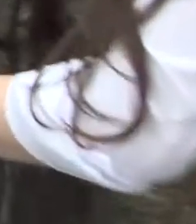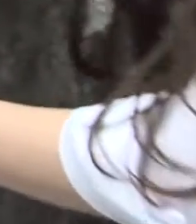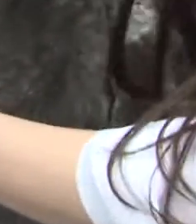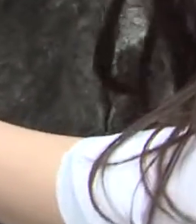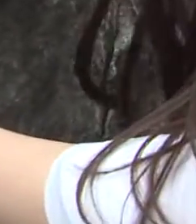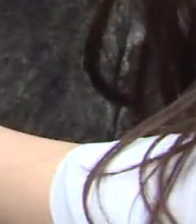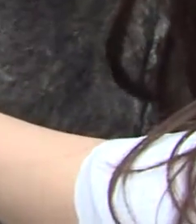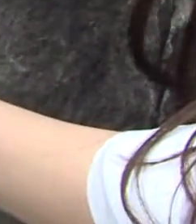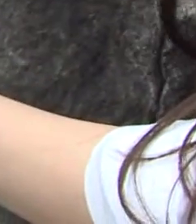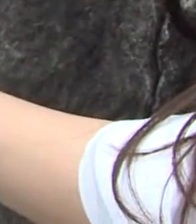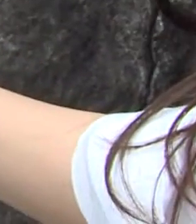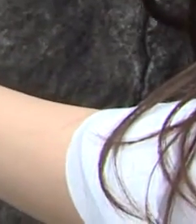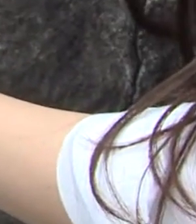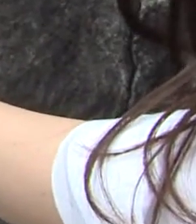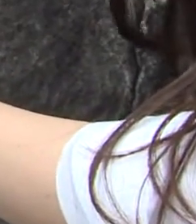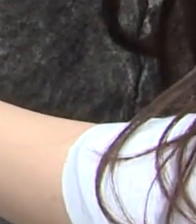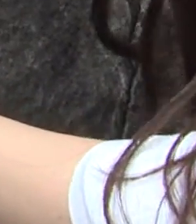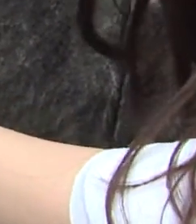よし、いきますよ。